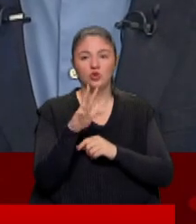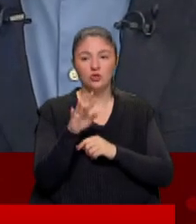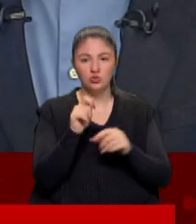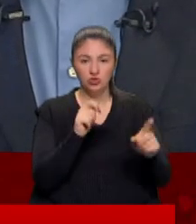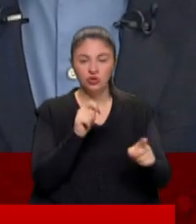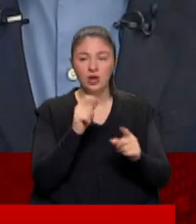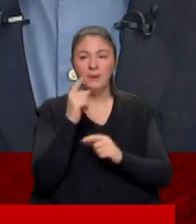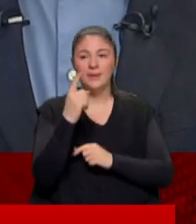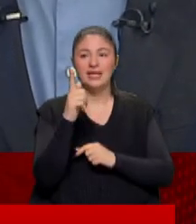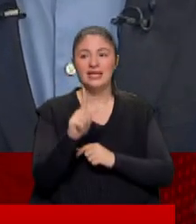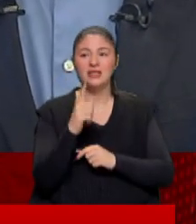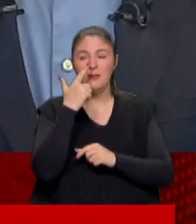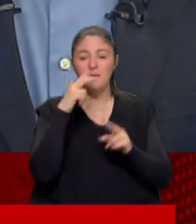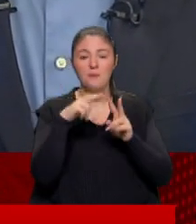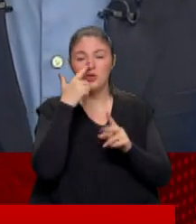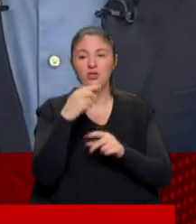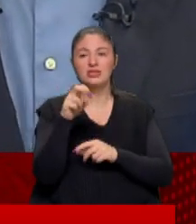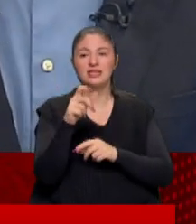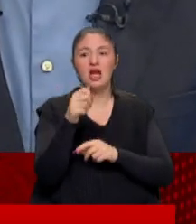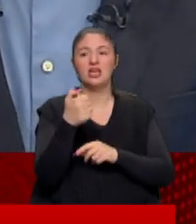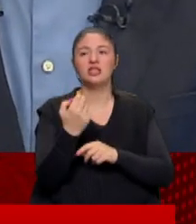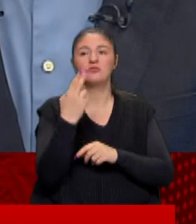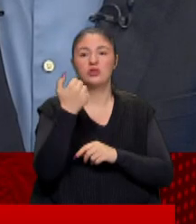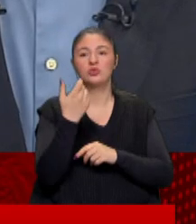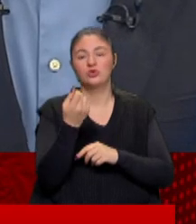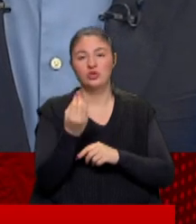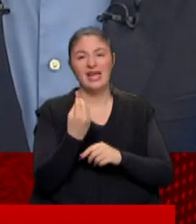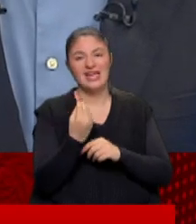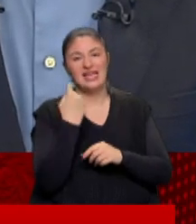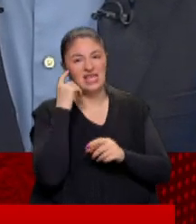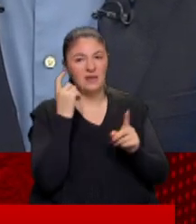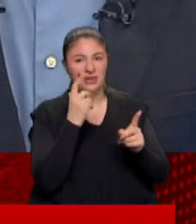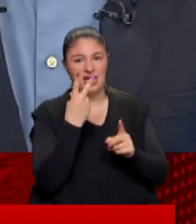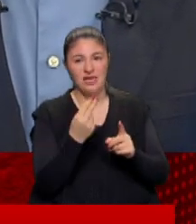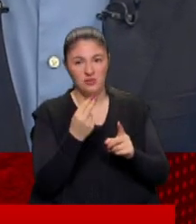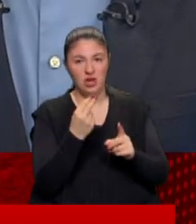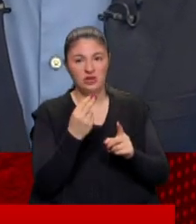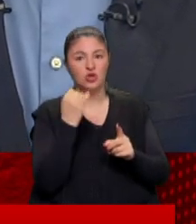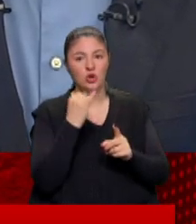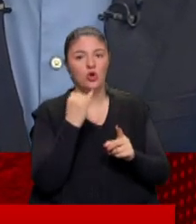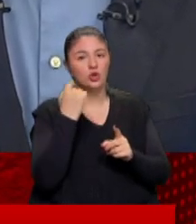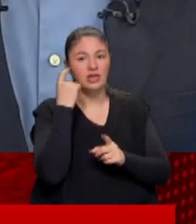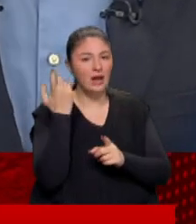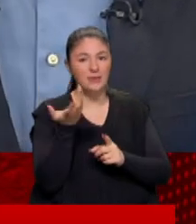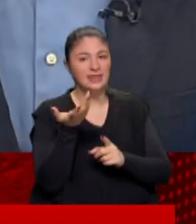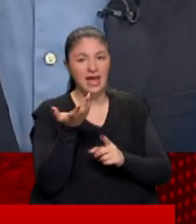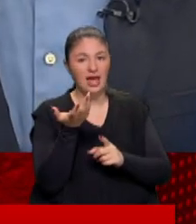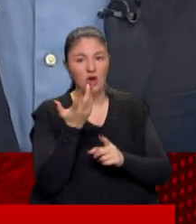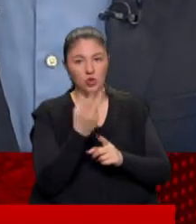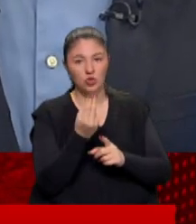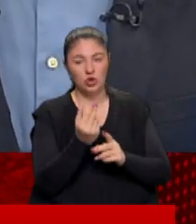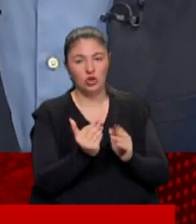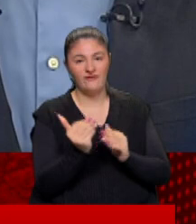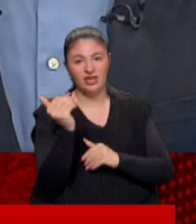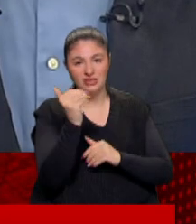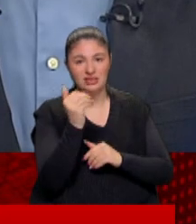kuruş. 1 litre motorinde 8 lira 76 kuruş olacak. İyimser tahminle 2 lira, kötümser tahminle 3